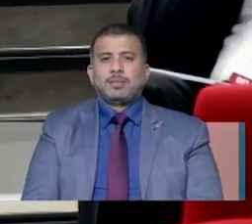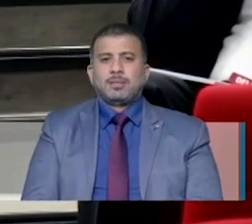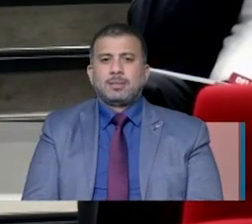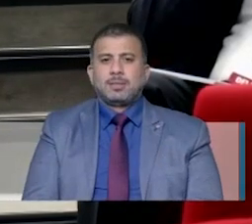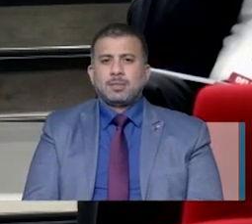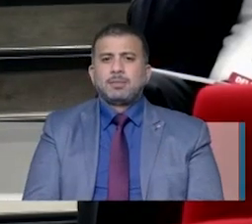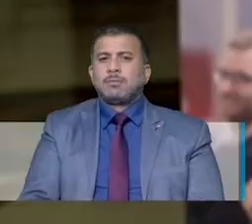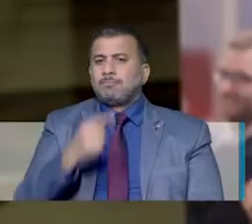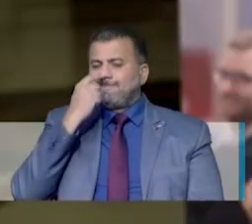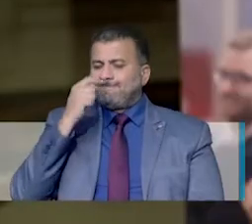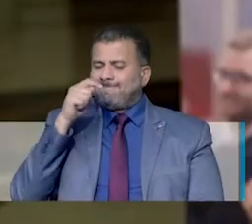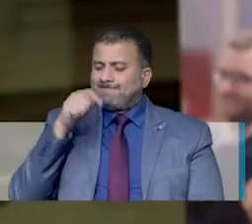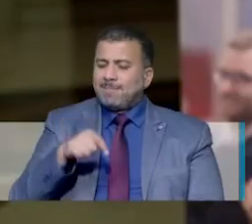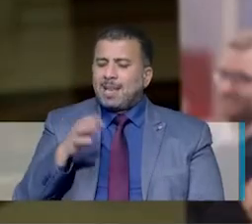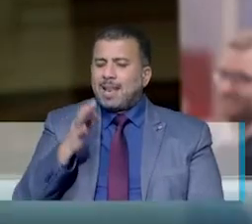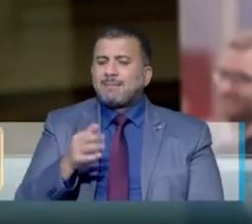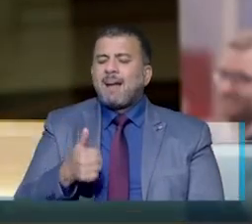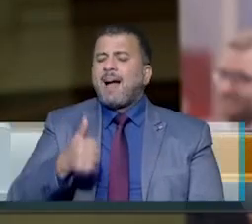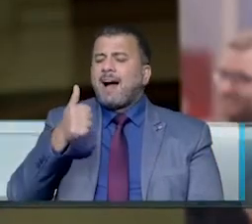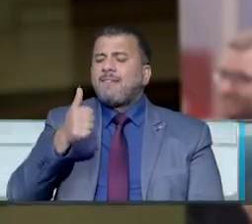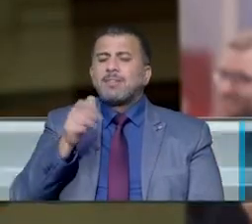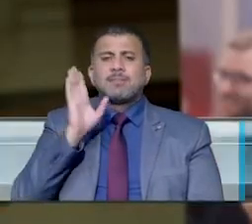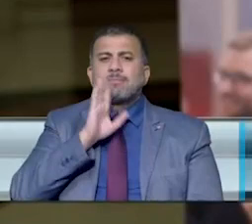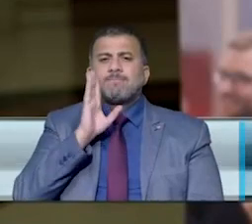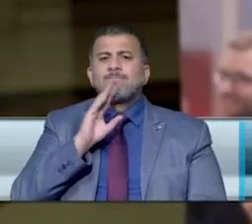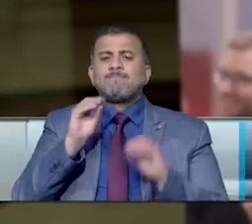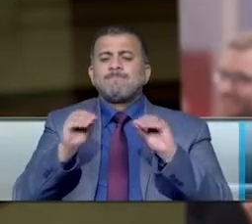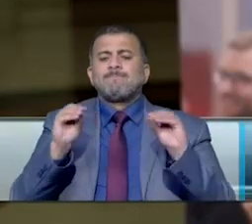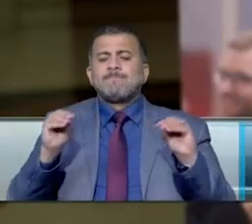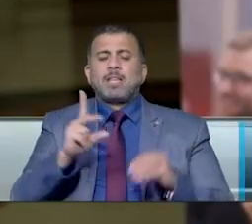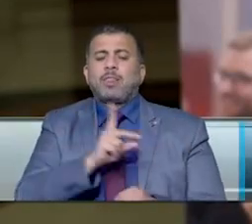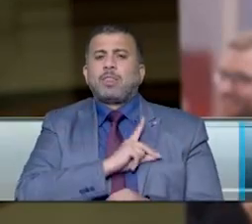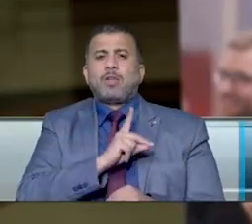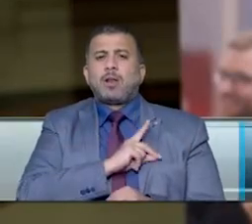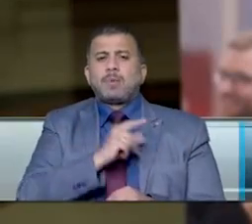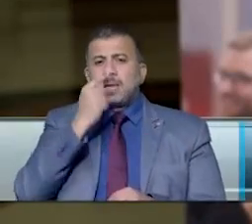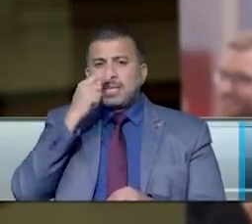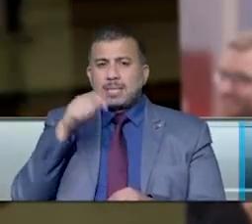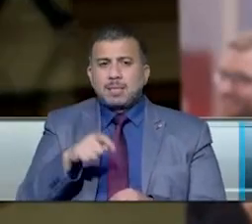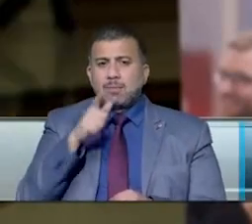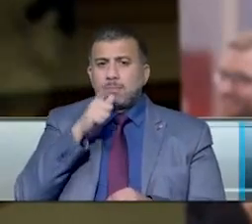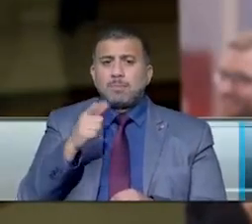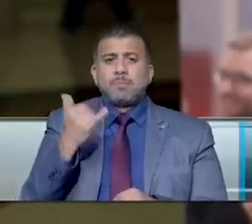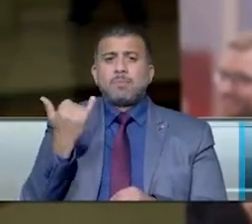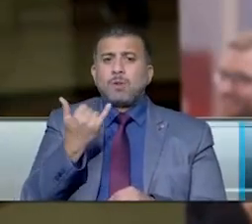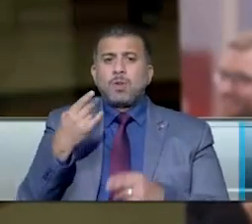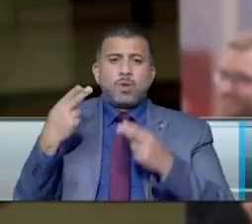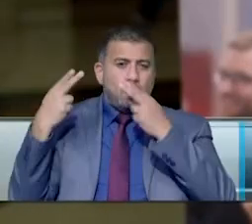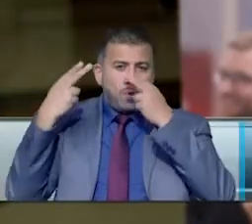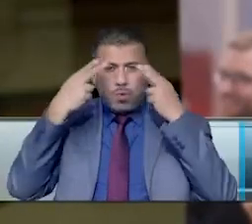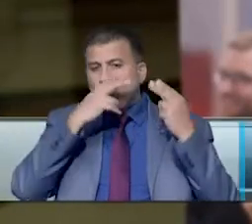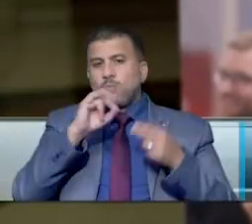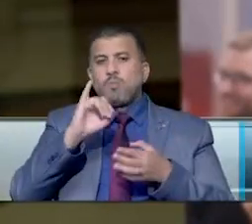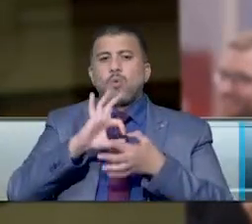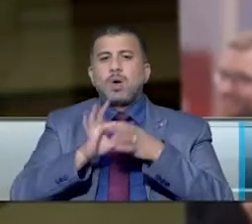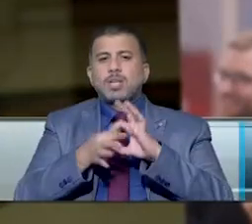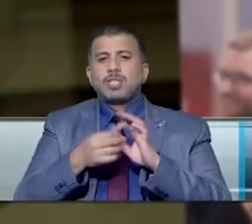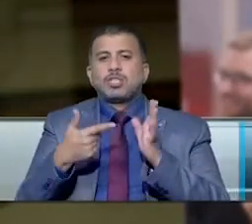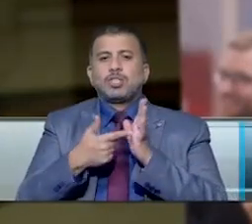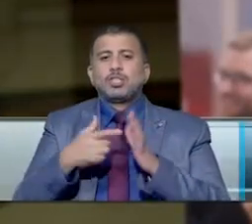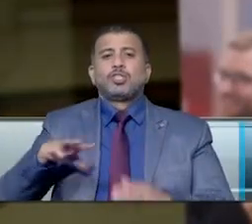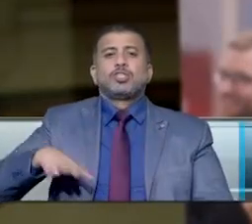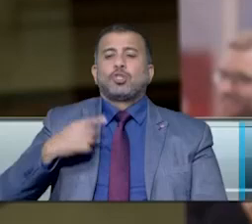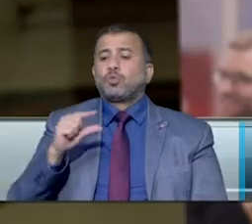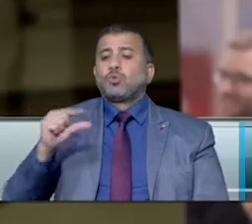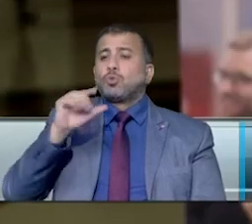نحن ملتزمون بتقديم افضل التجارب التعليميه لطلابنا وهذا الالتزام هو جزء من رؤيه مؤسس الجامعه سمو الشيخ